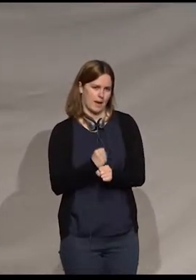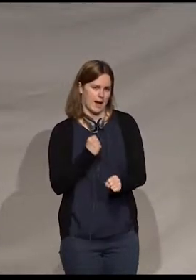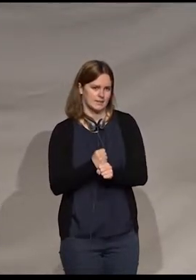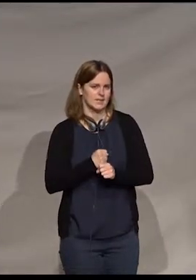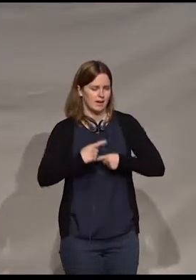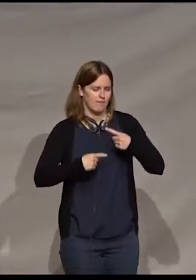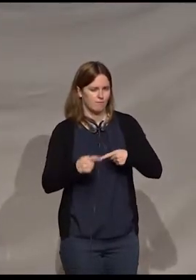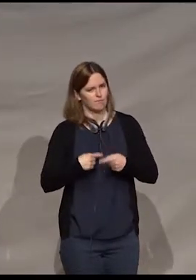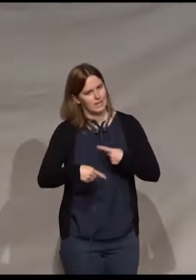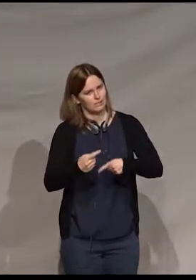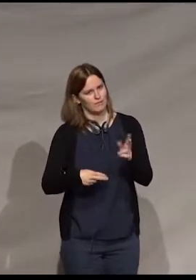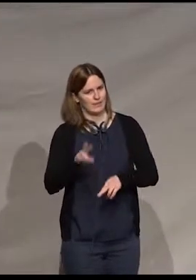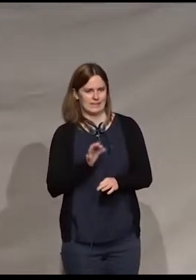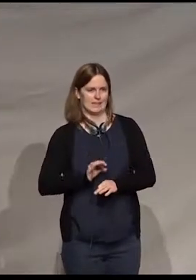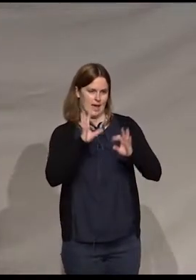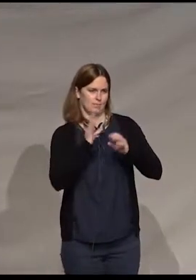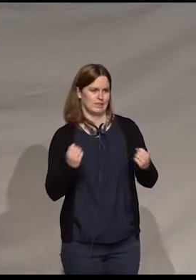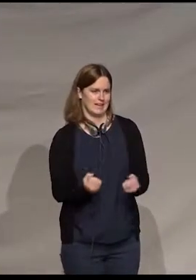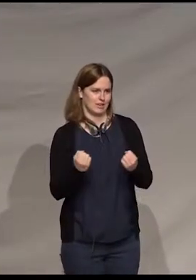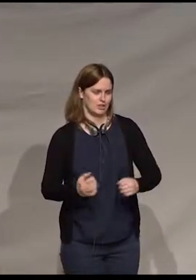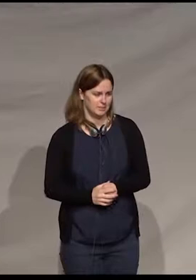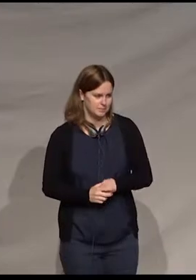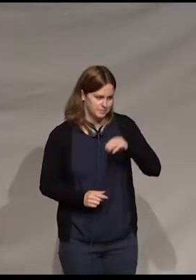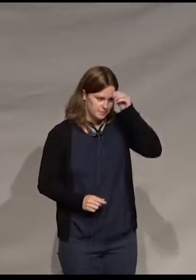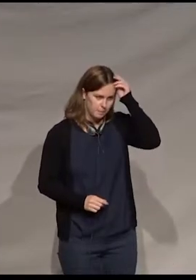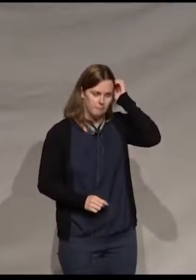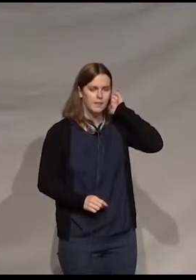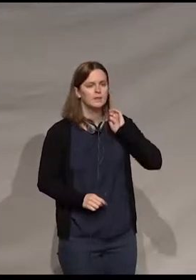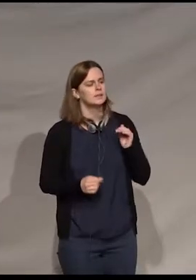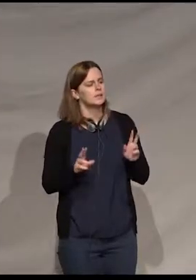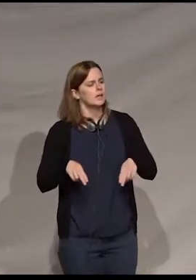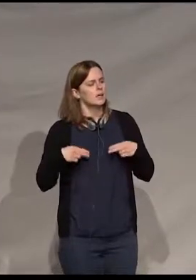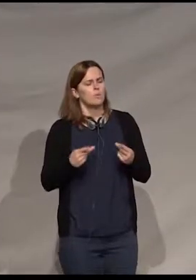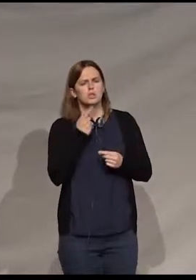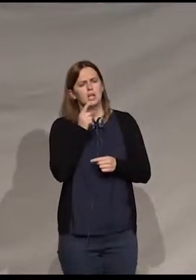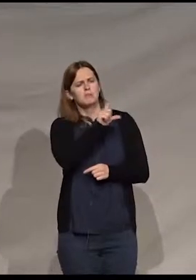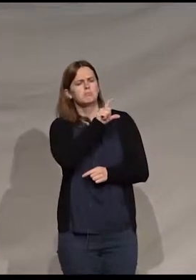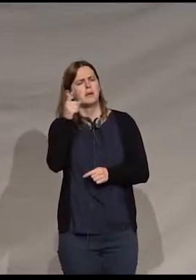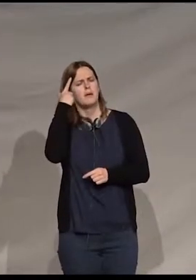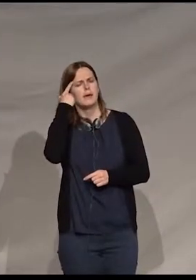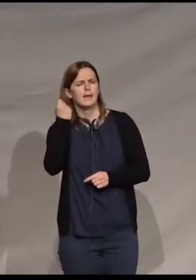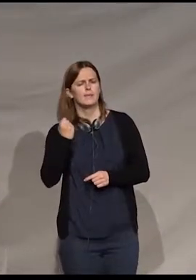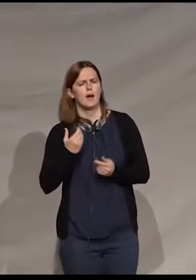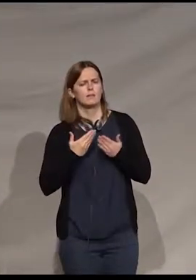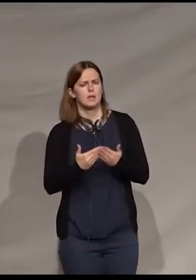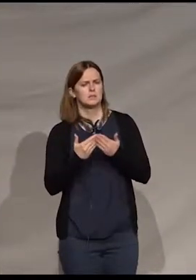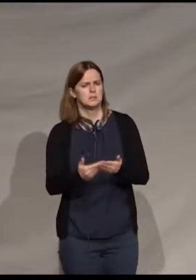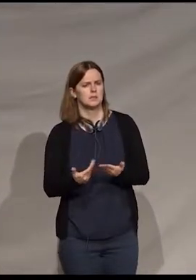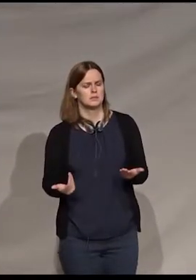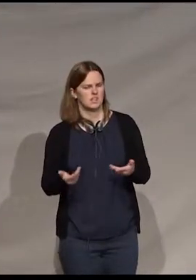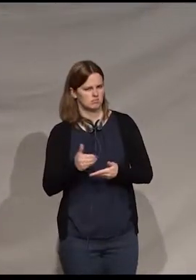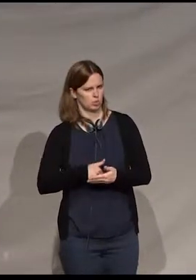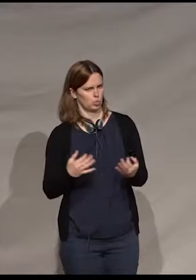to je? My jsme totiž zjistili, že samozřejmě maminky nemají čas na to, aby si četly návody. Maminky, babičky,